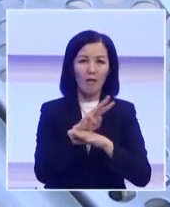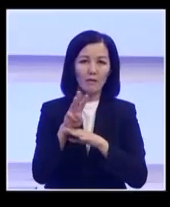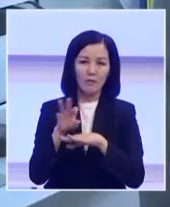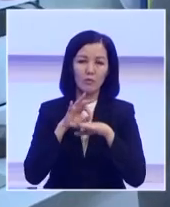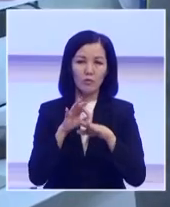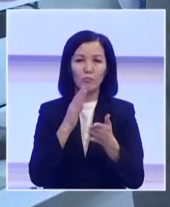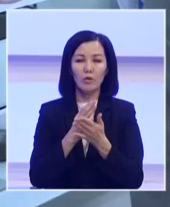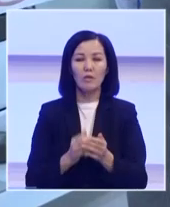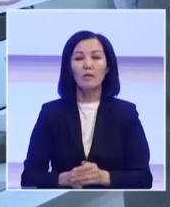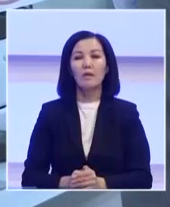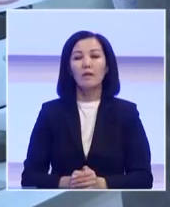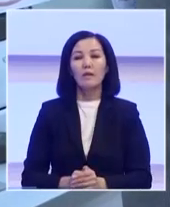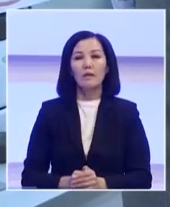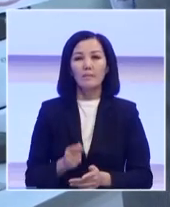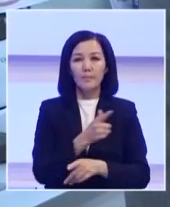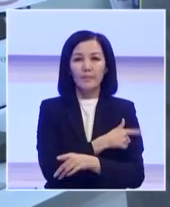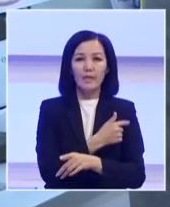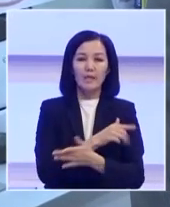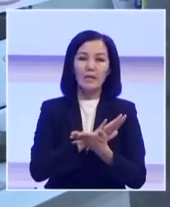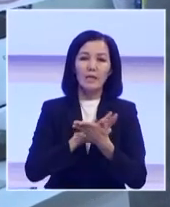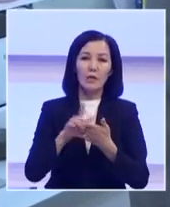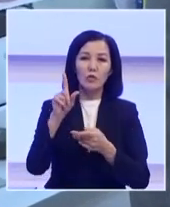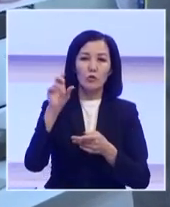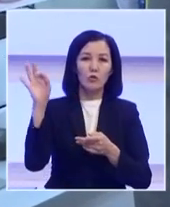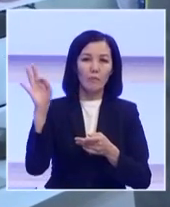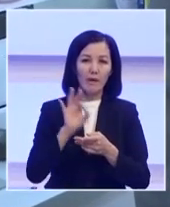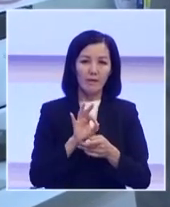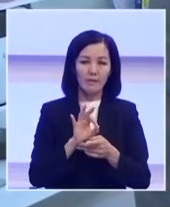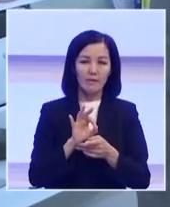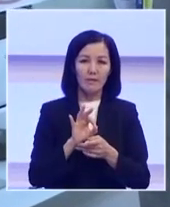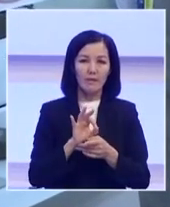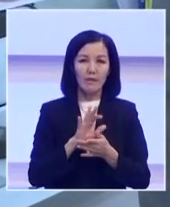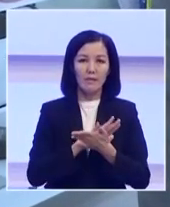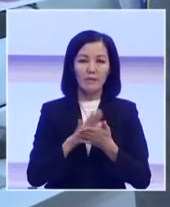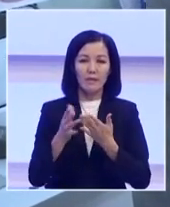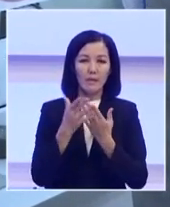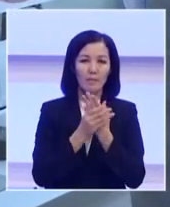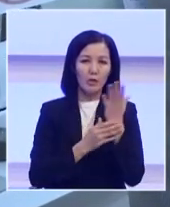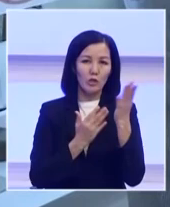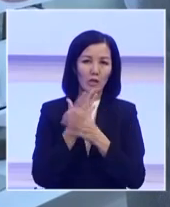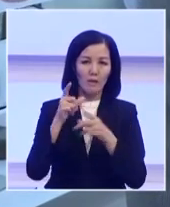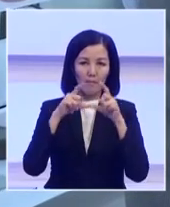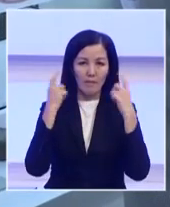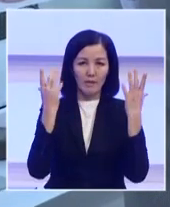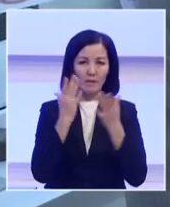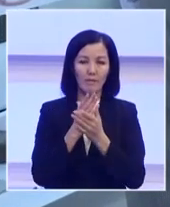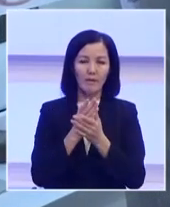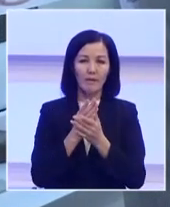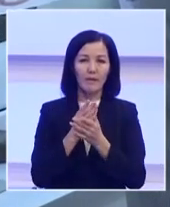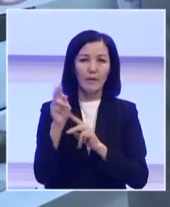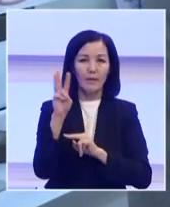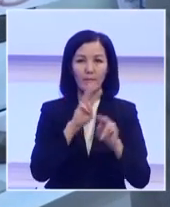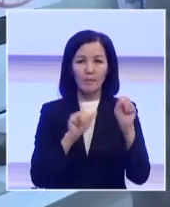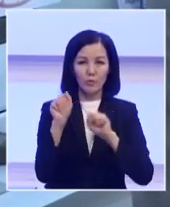жүріп тұрады. Санитарлық нормалар 100% сақталады. Барлығында перчатка, маска бар,